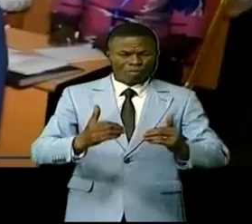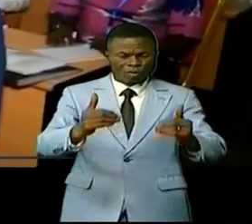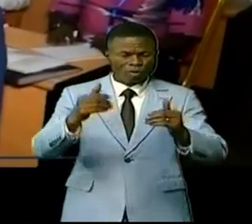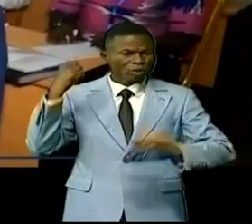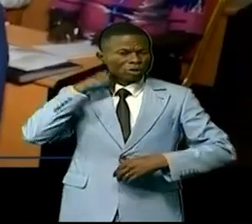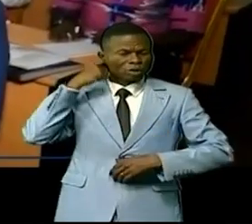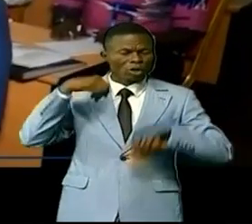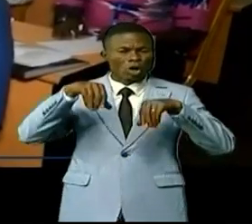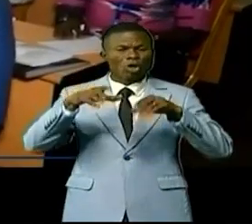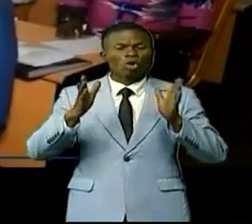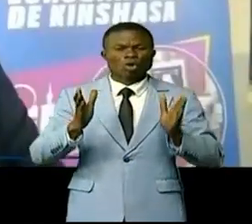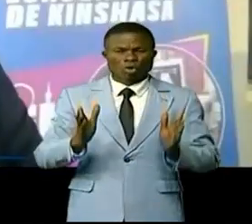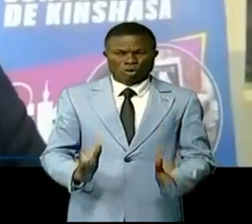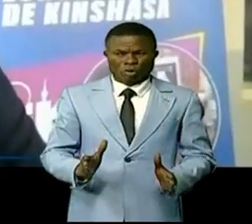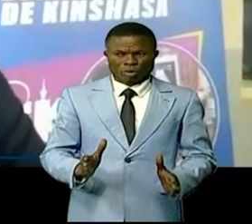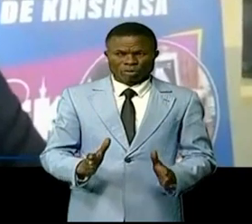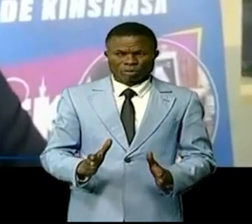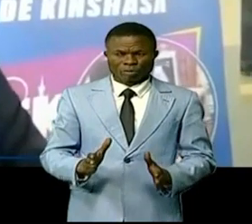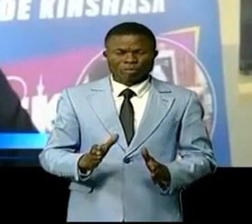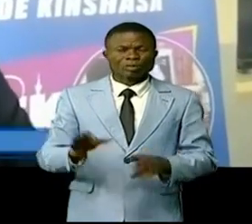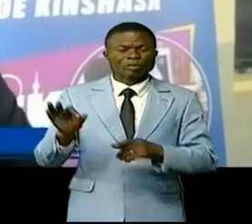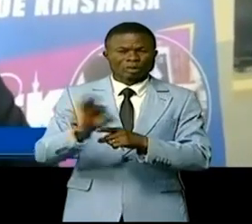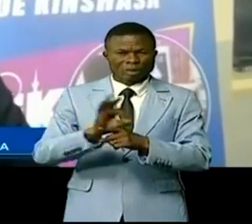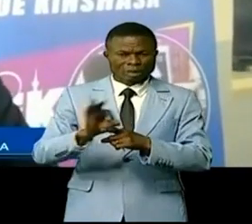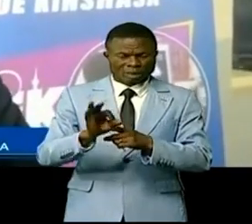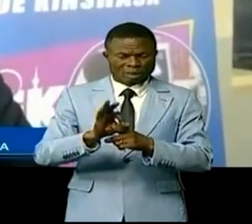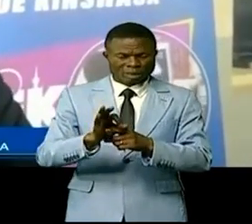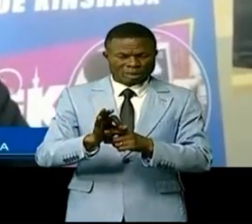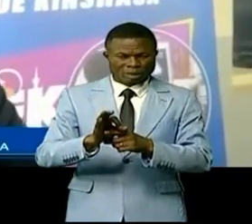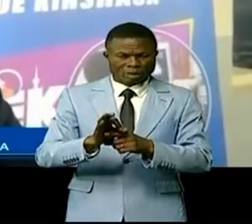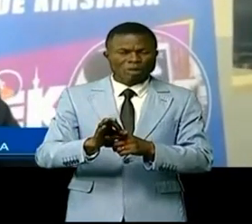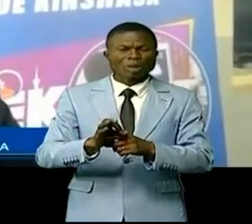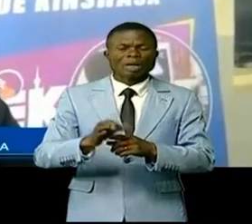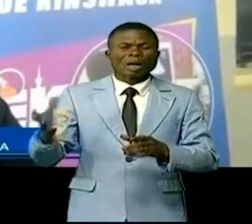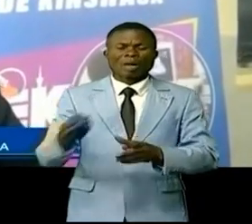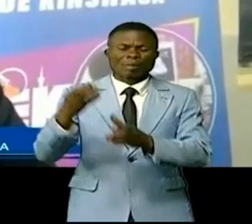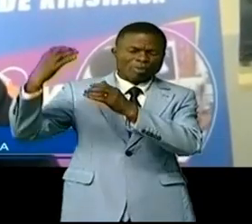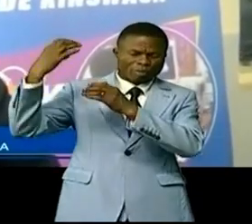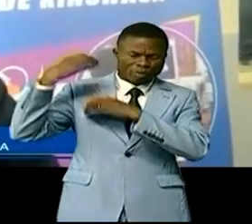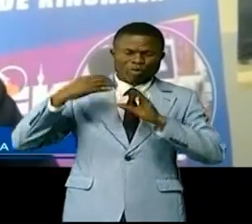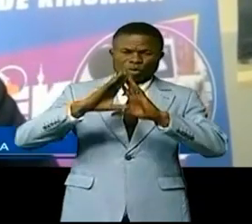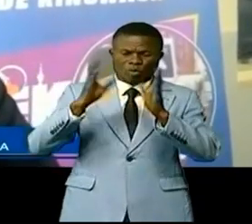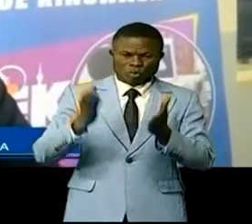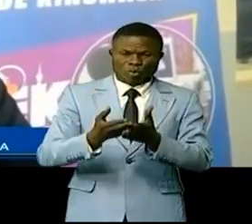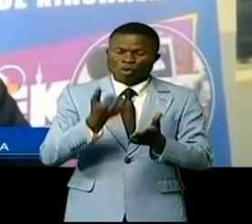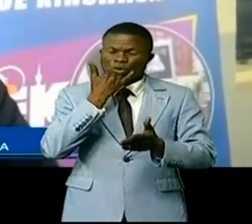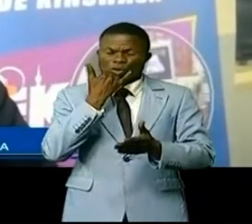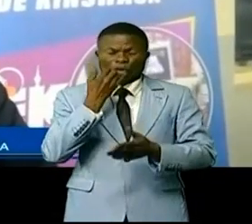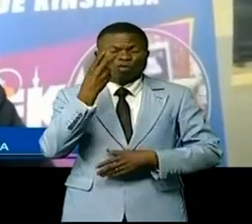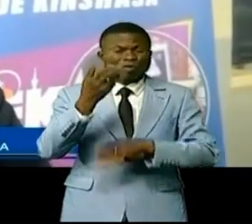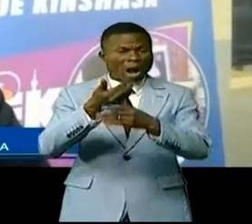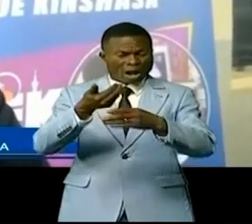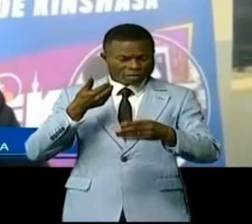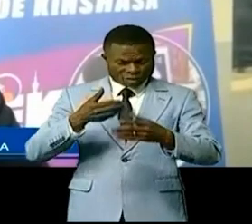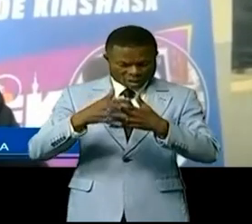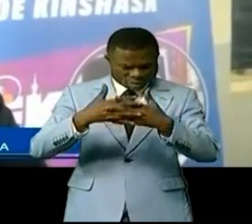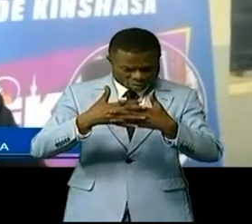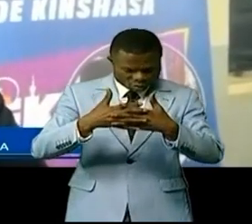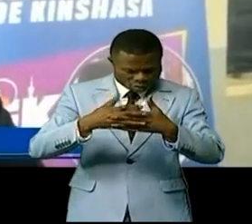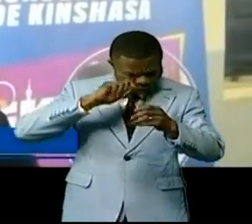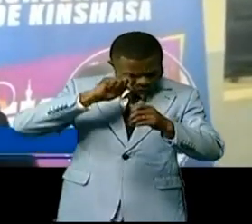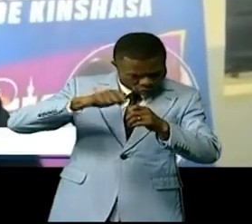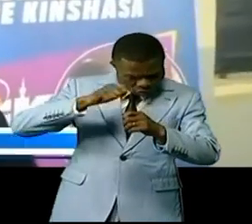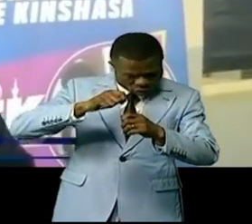médecins congolais. Alors qu'il y a des malformations qu'il peut bien prendre en charge, si ces malformations sont bien vues, pendant